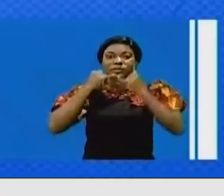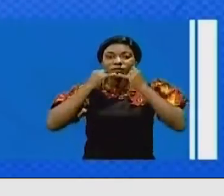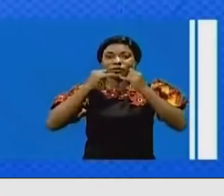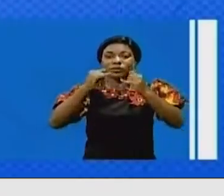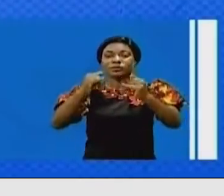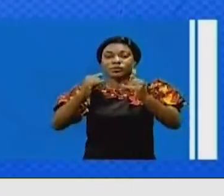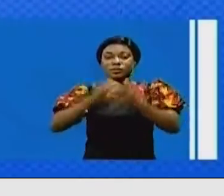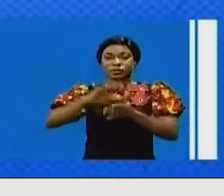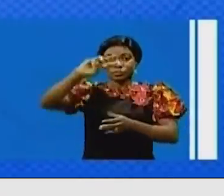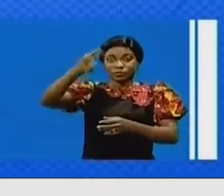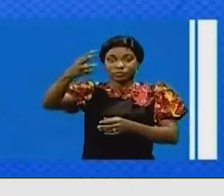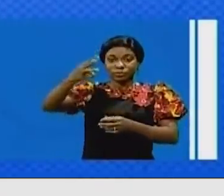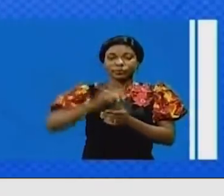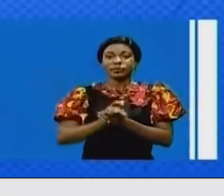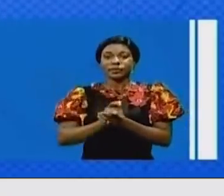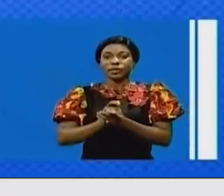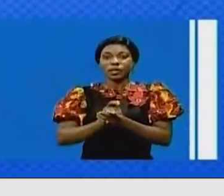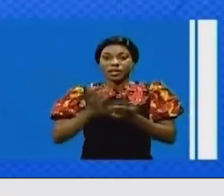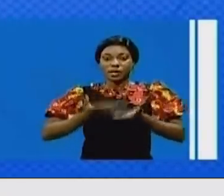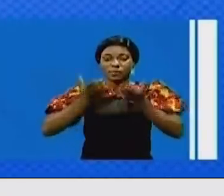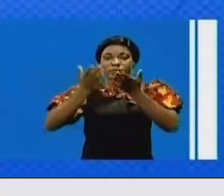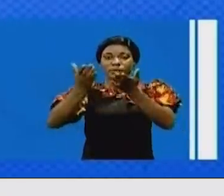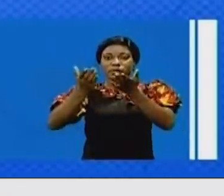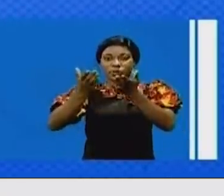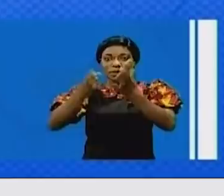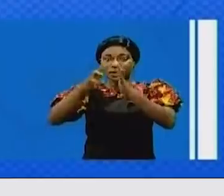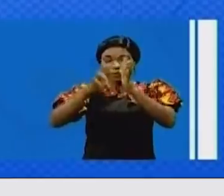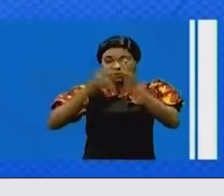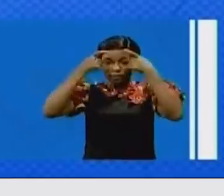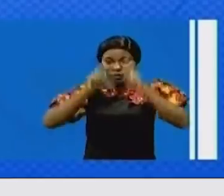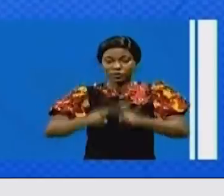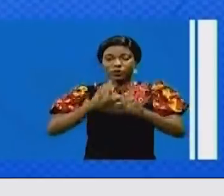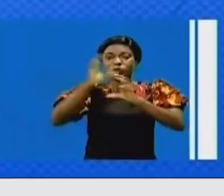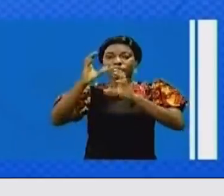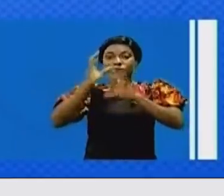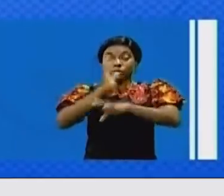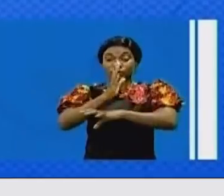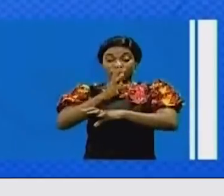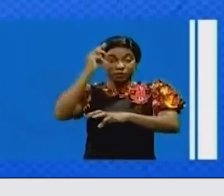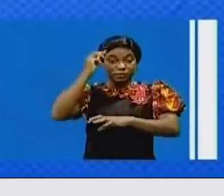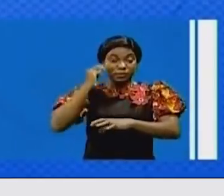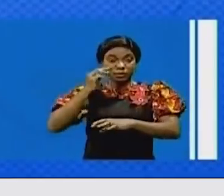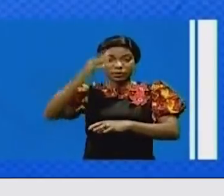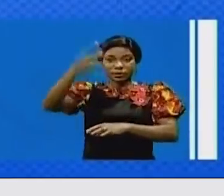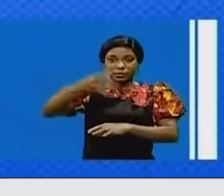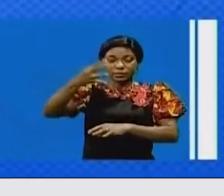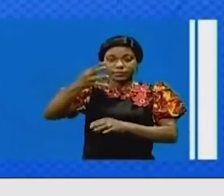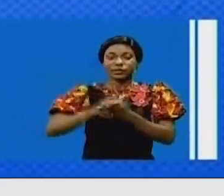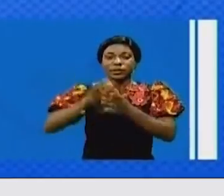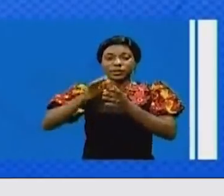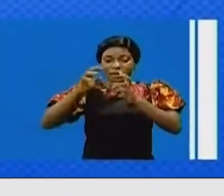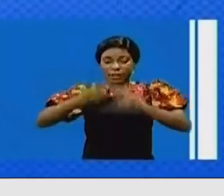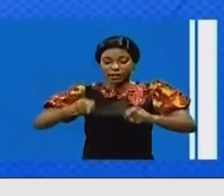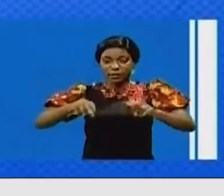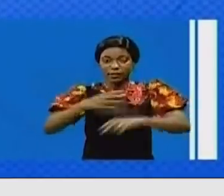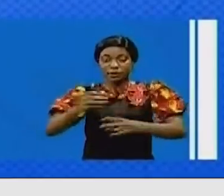d'information. 3. Approbation d'un relevé des décisions du Conseil des ministres. 4. Examen